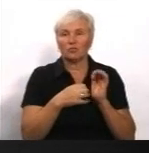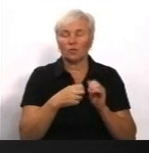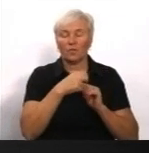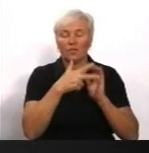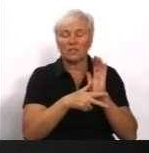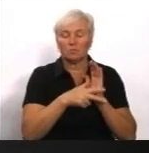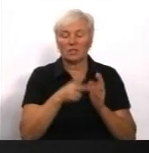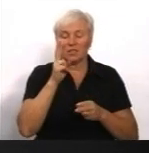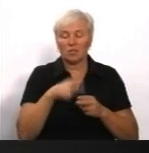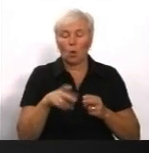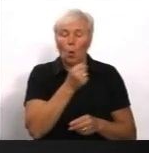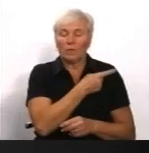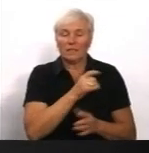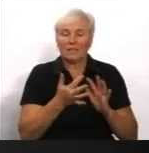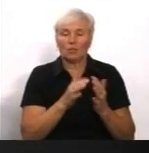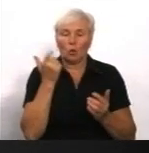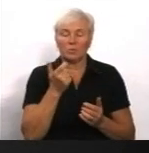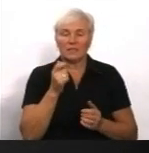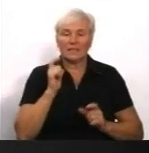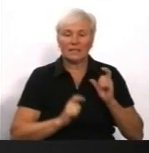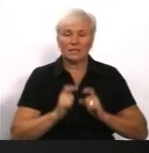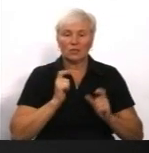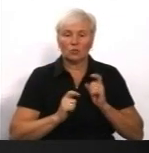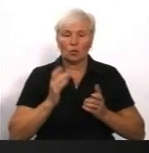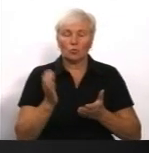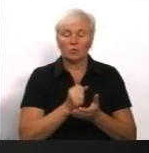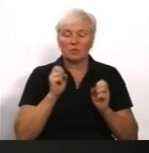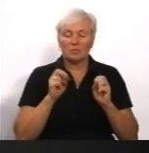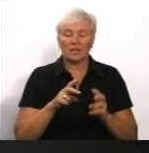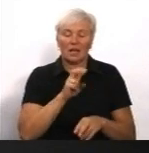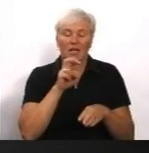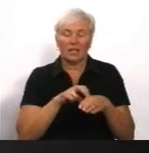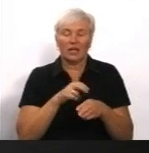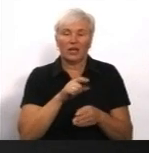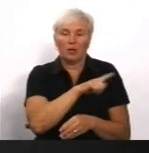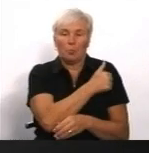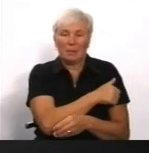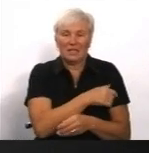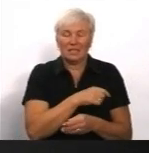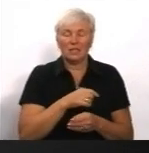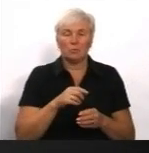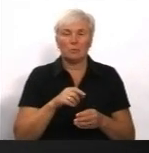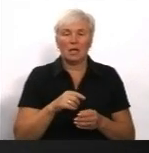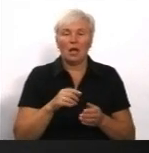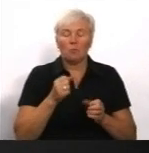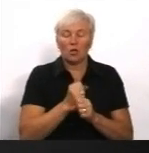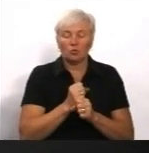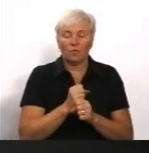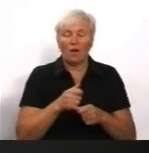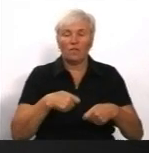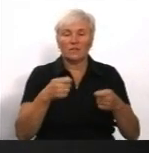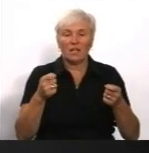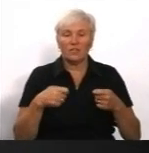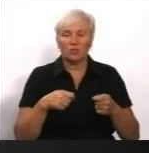1980-го закінчив Одеський сільськогосподарський інститут та здобув спеціальність лікаря ветеринарної медицини. Працював завідувачем Климбівської